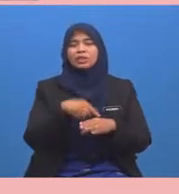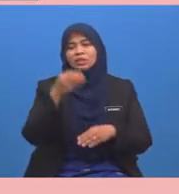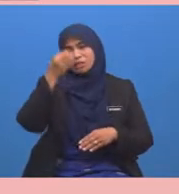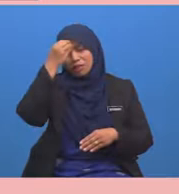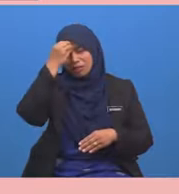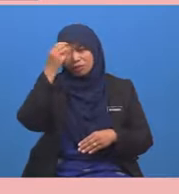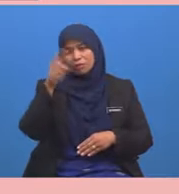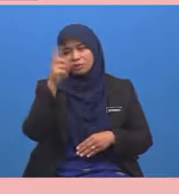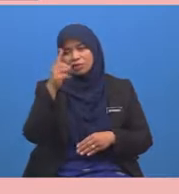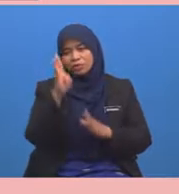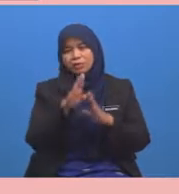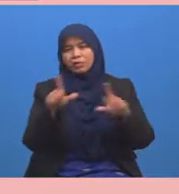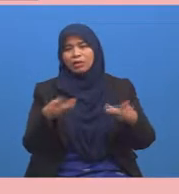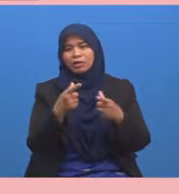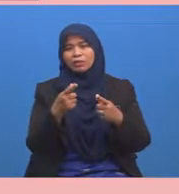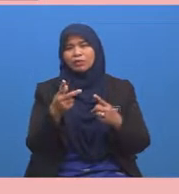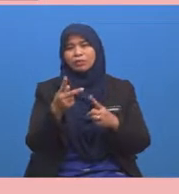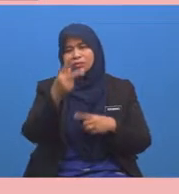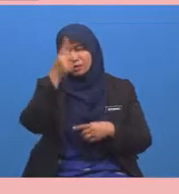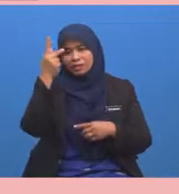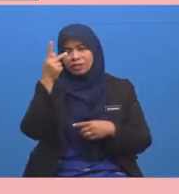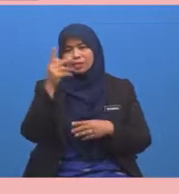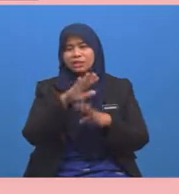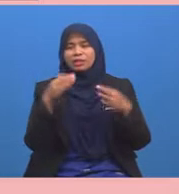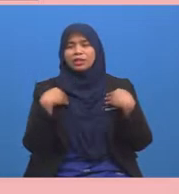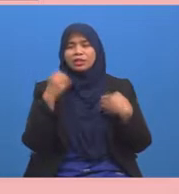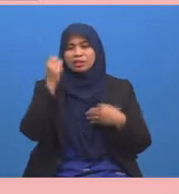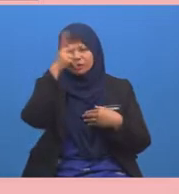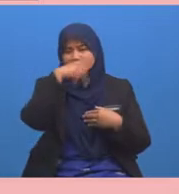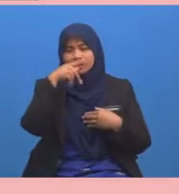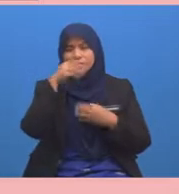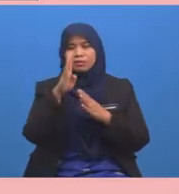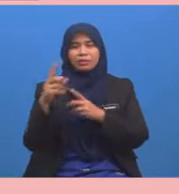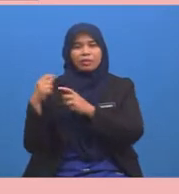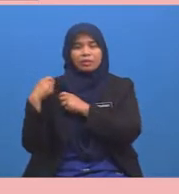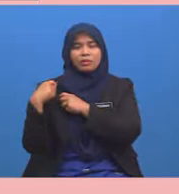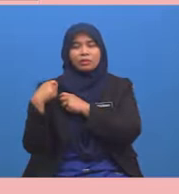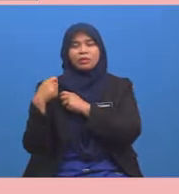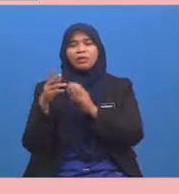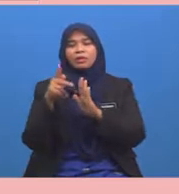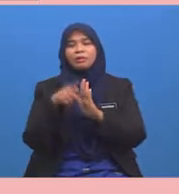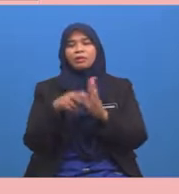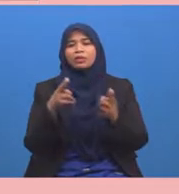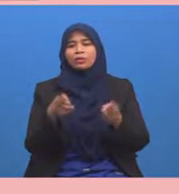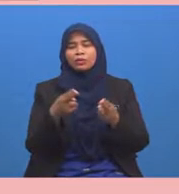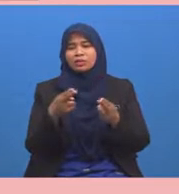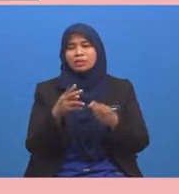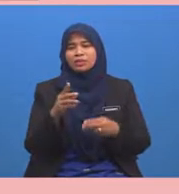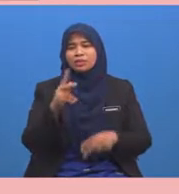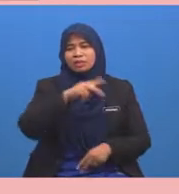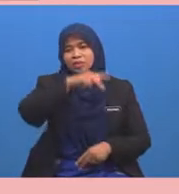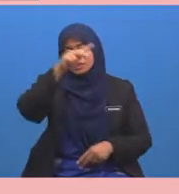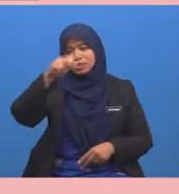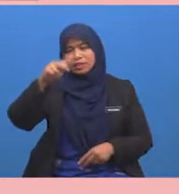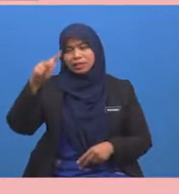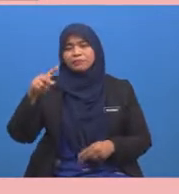seringkali berlaku disebabkan oleh tiada sikap bertanggungjawab pengusaha kilang untuk melupuskan sisa toksid dengan cara